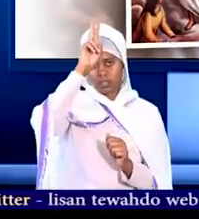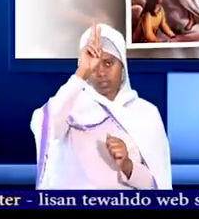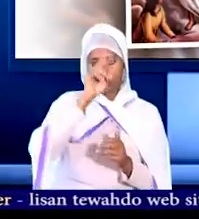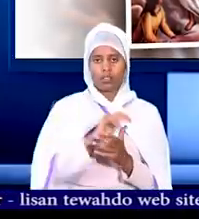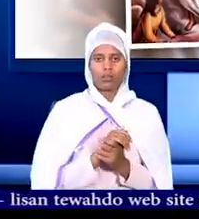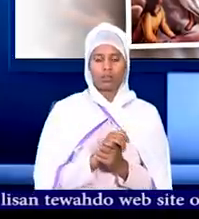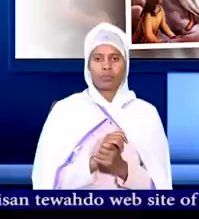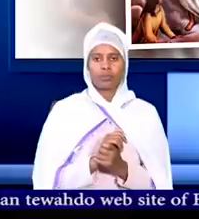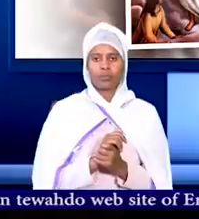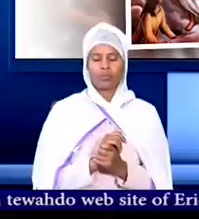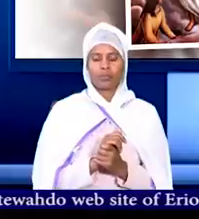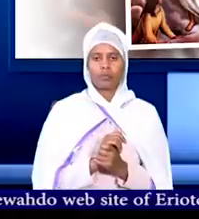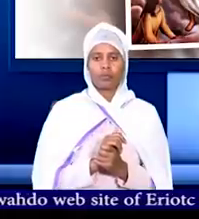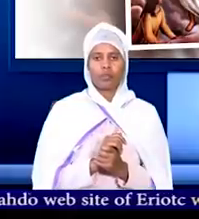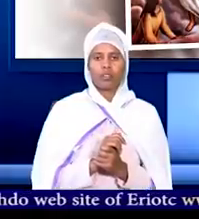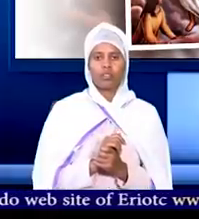እምበዓር ዲያብሎስ